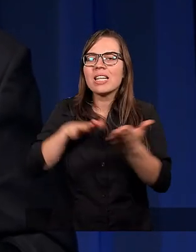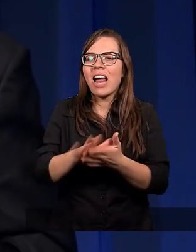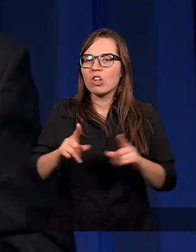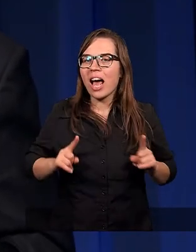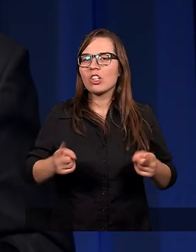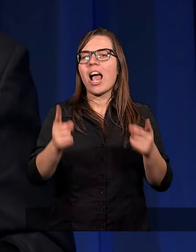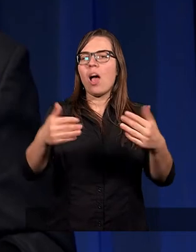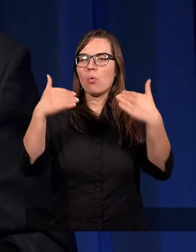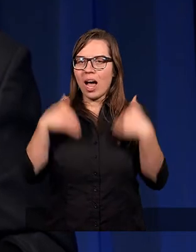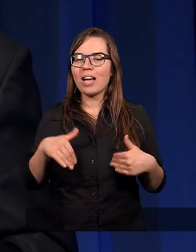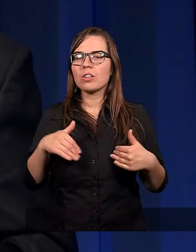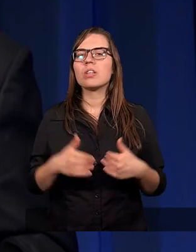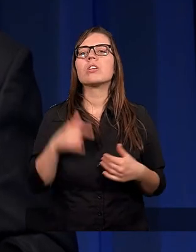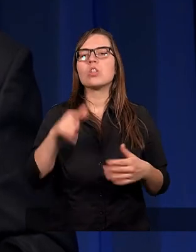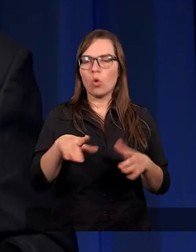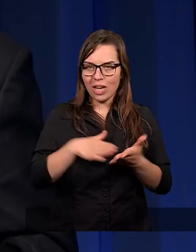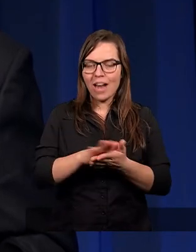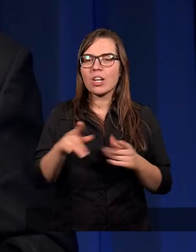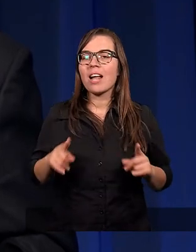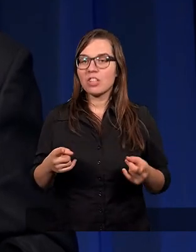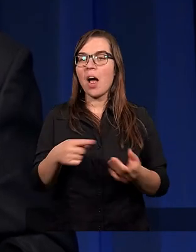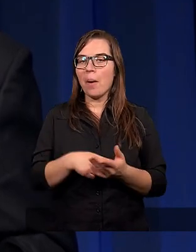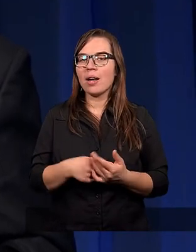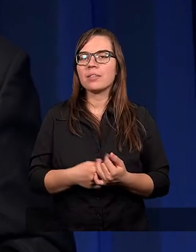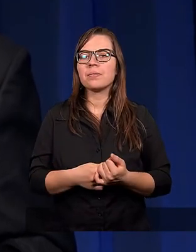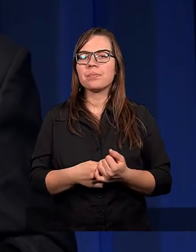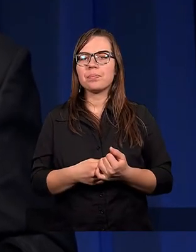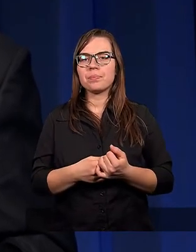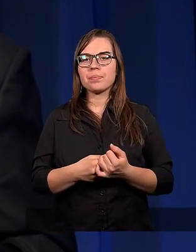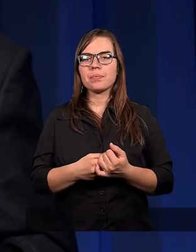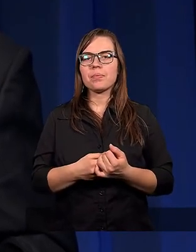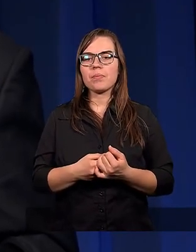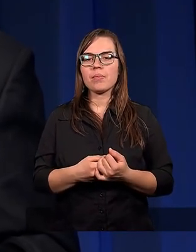działać. Kiedy zaczyna działać?